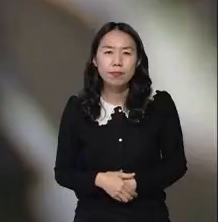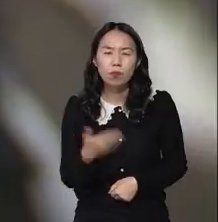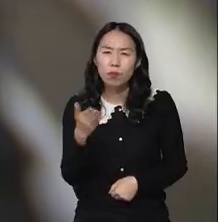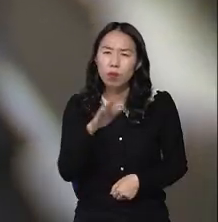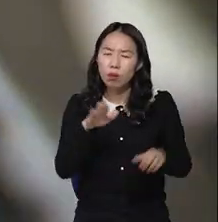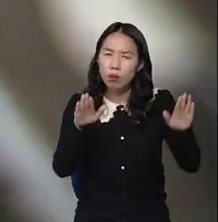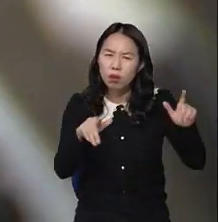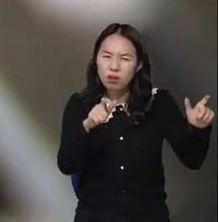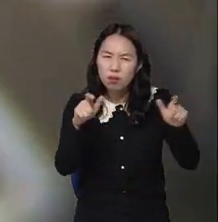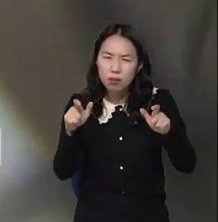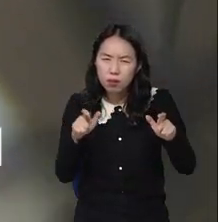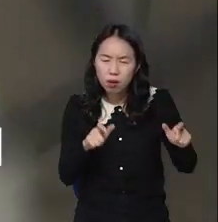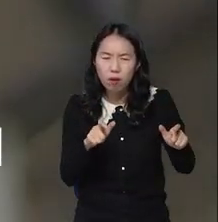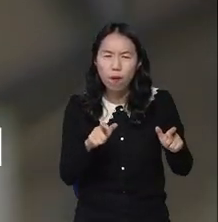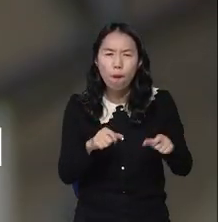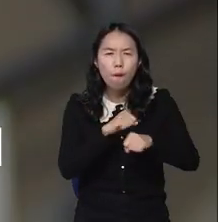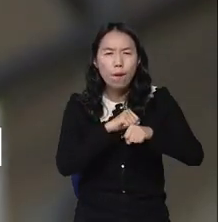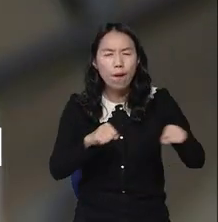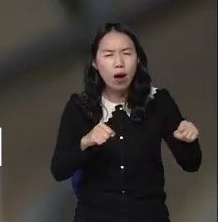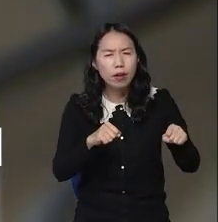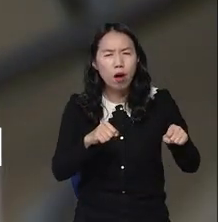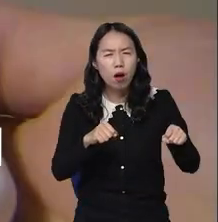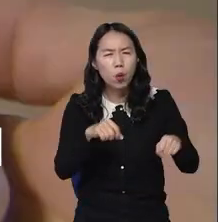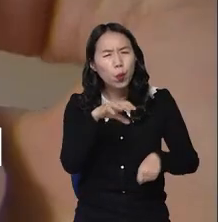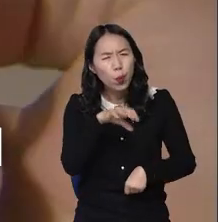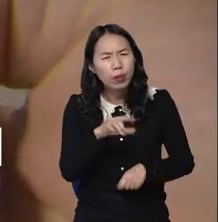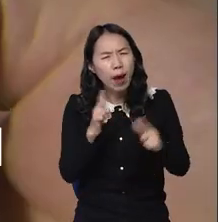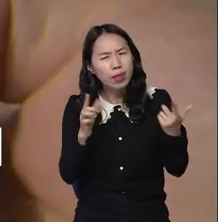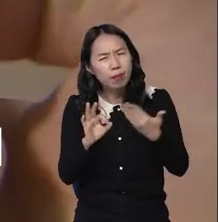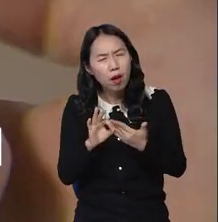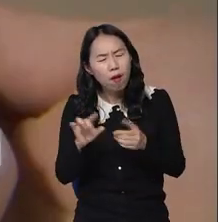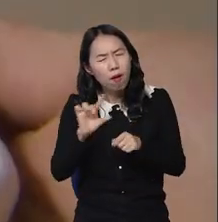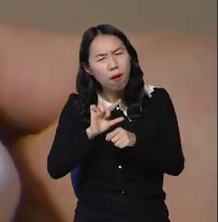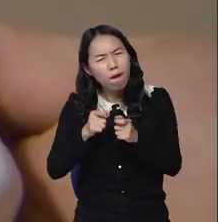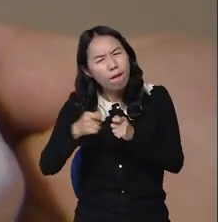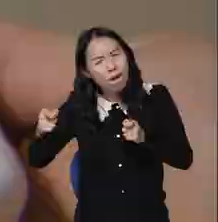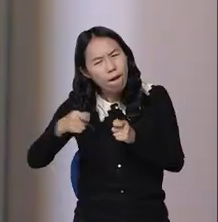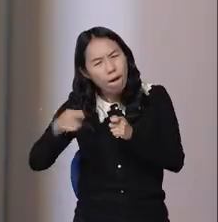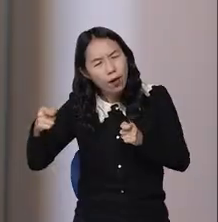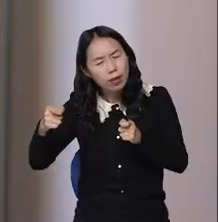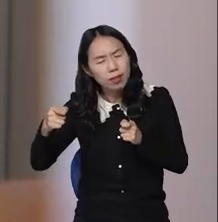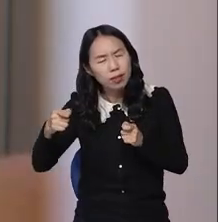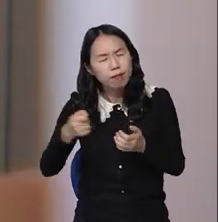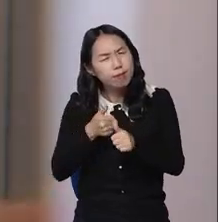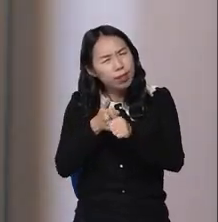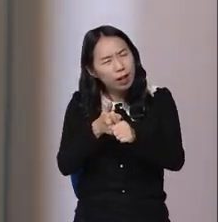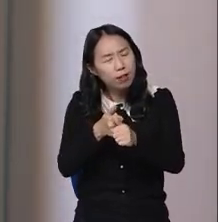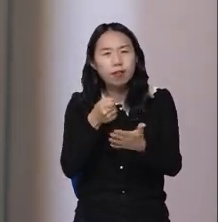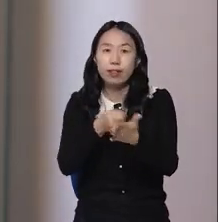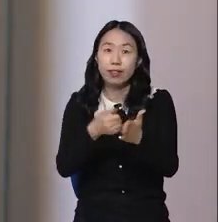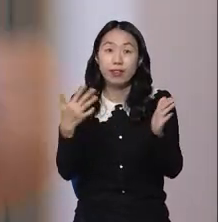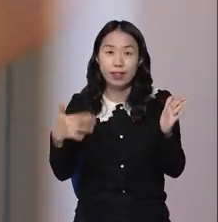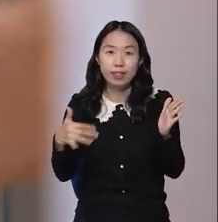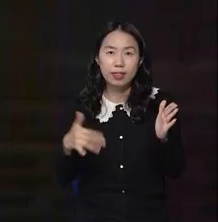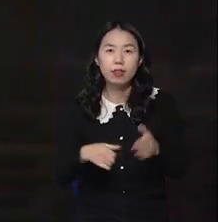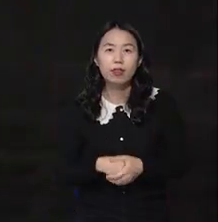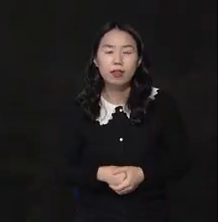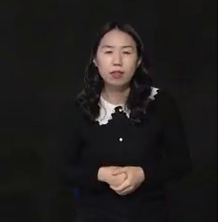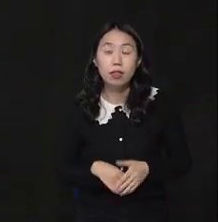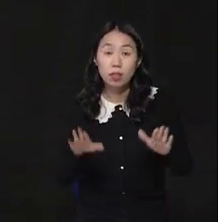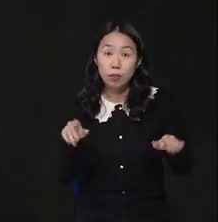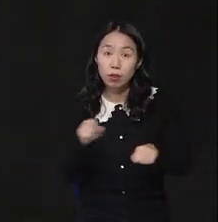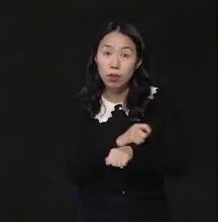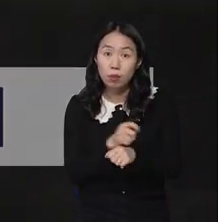다만 차등 지역을 광역자치단체 단위로 구분할지 거리별로 할지는 아직 정해지지 않았습니다.